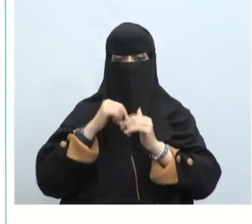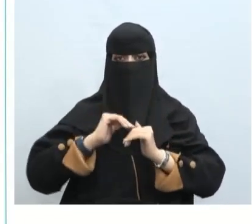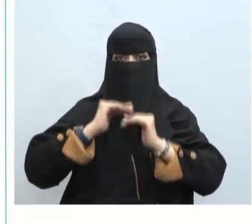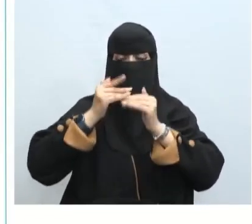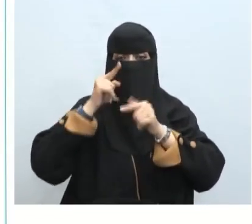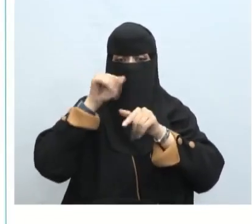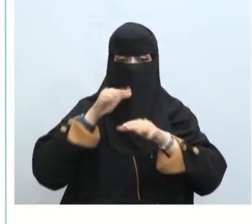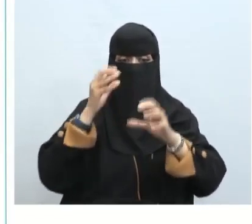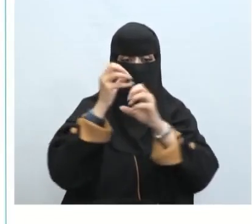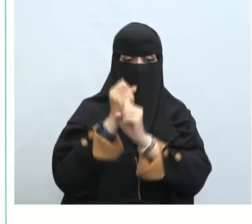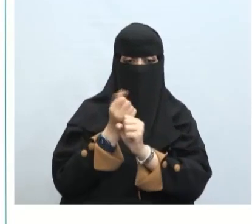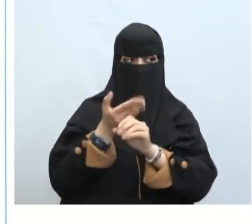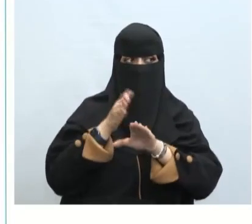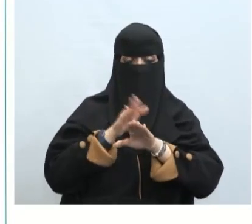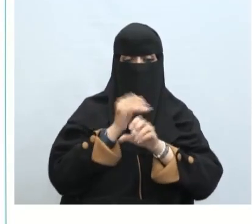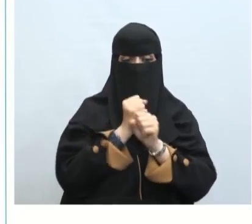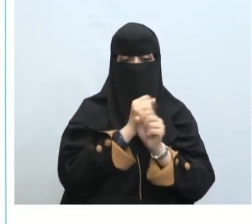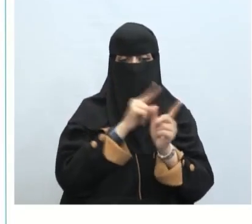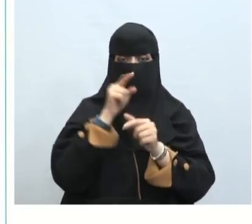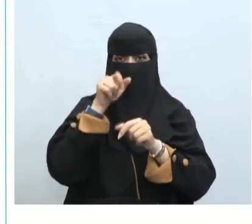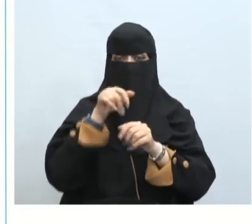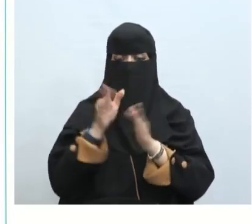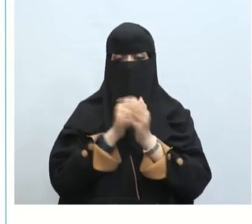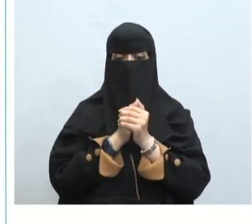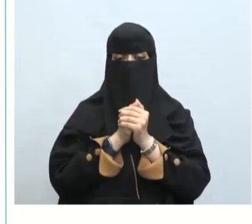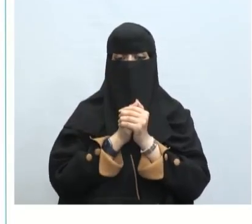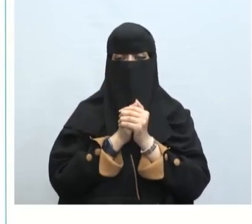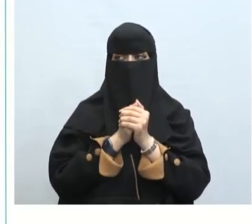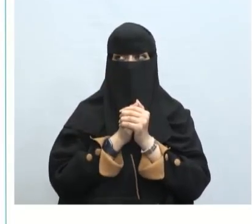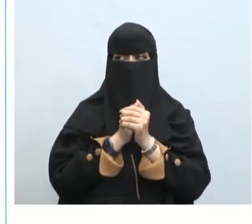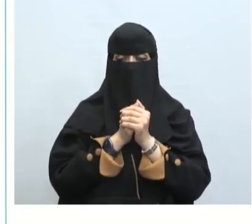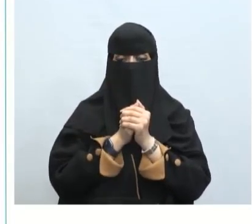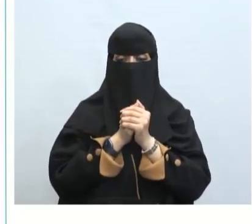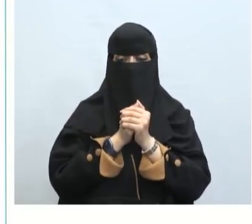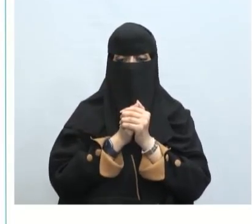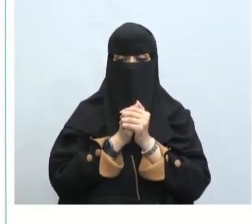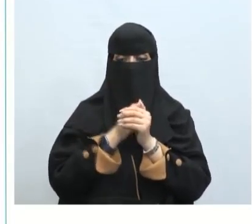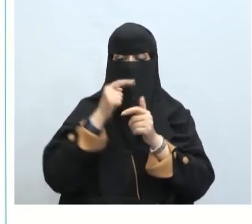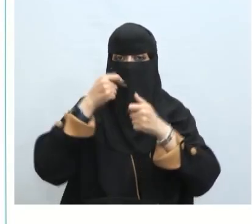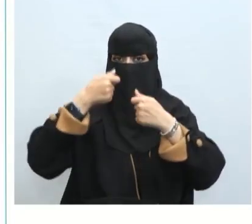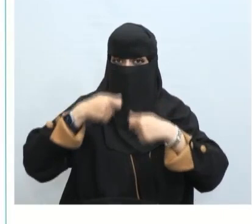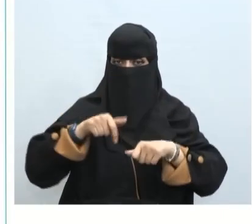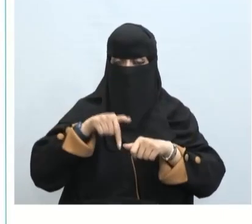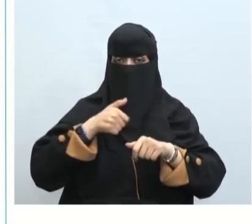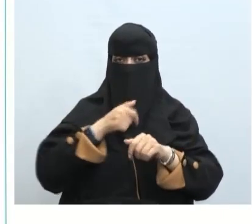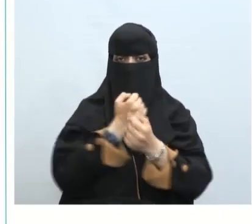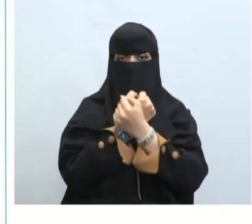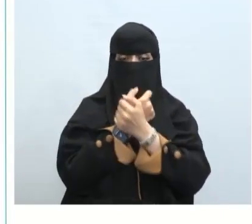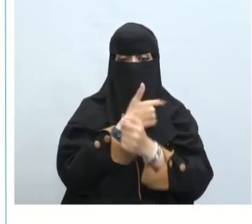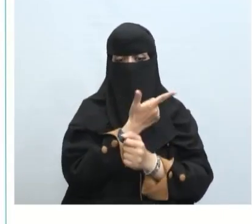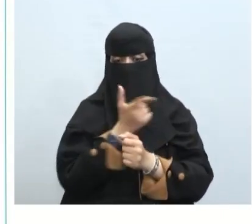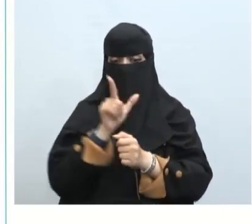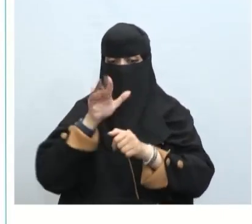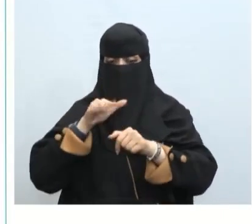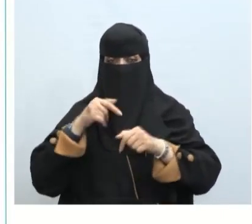وفق الانظمه التي تحمي العامل وصاحب العمل كذلك من حقوق